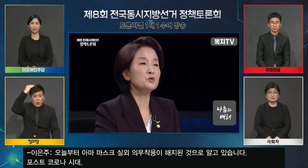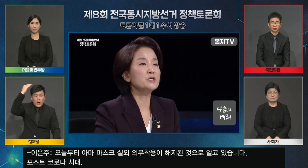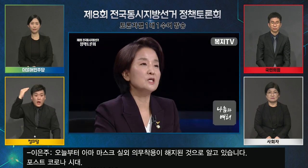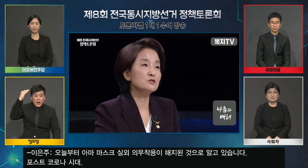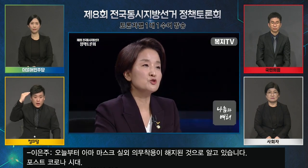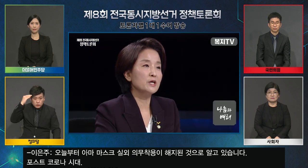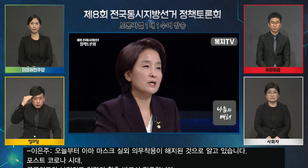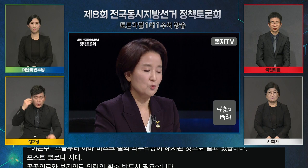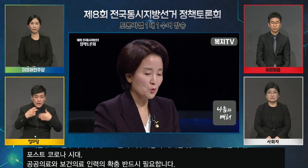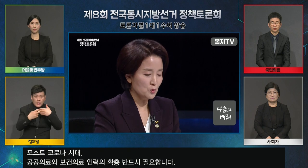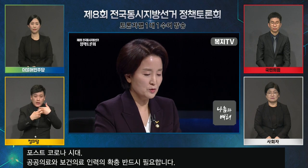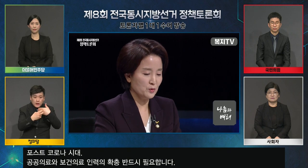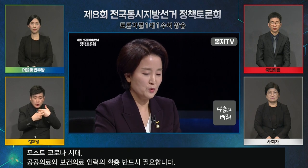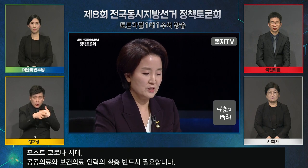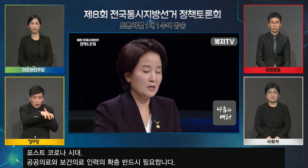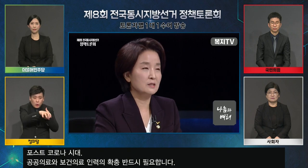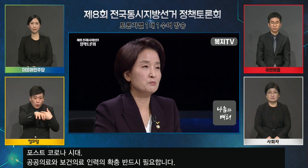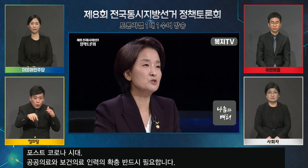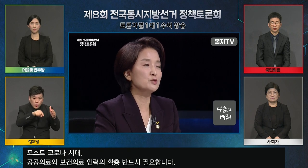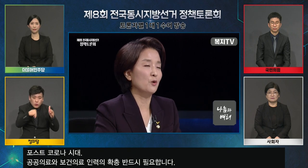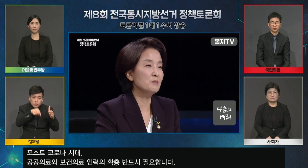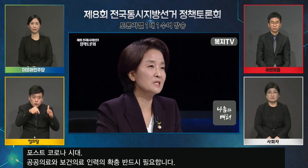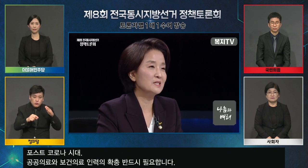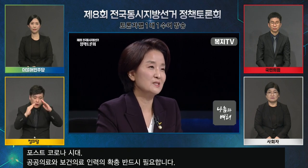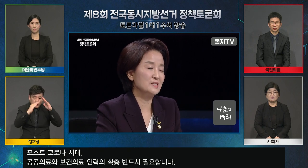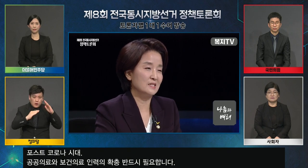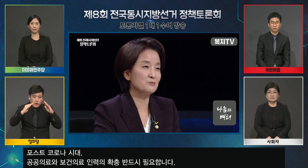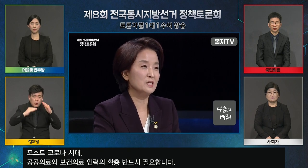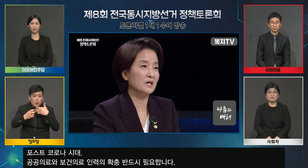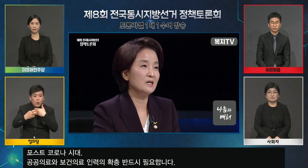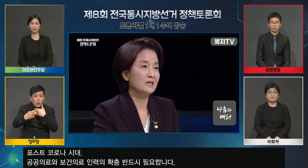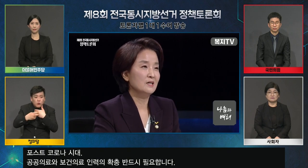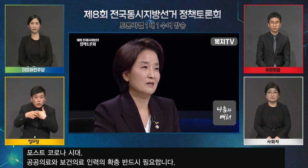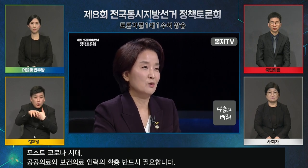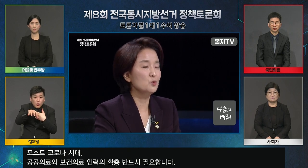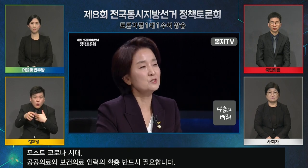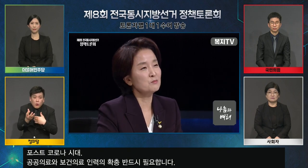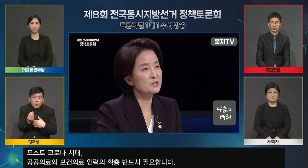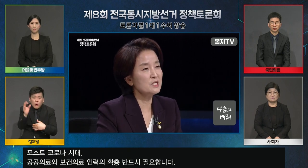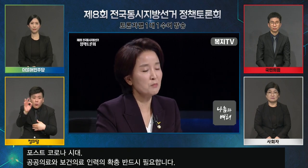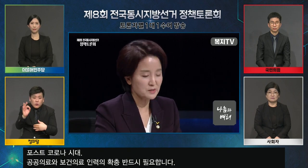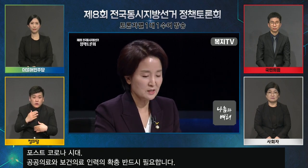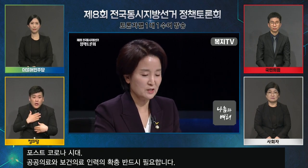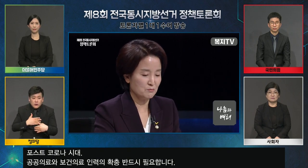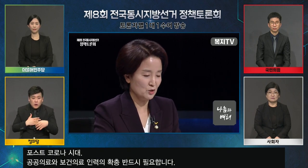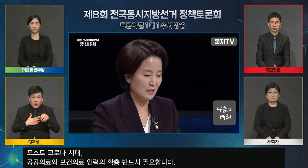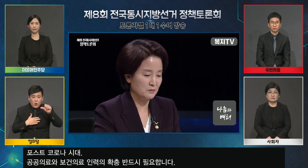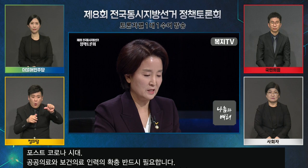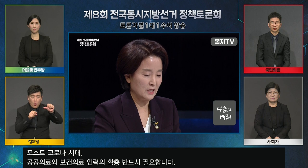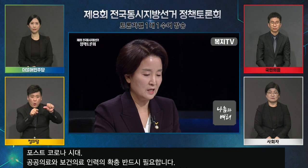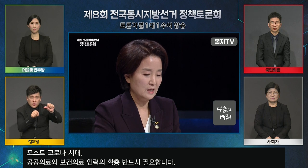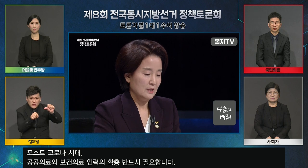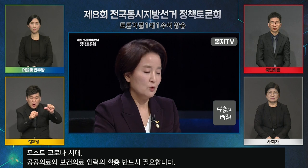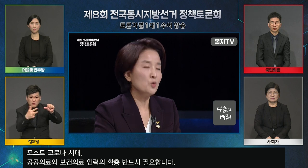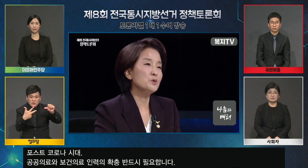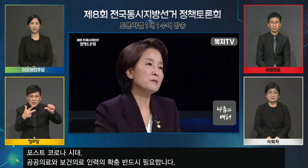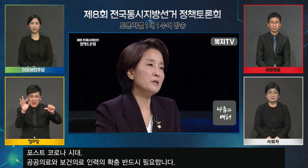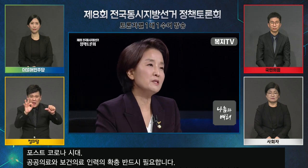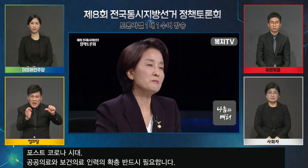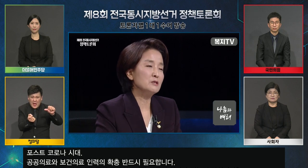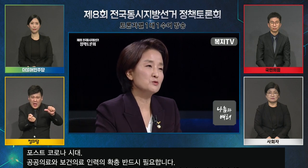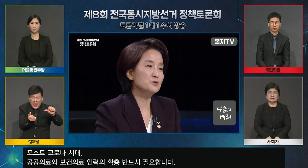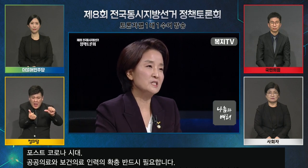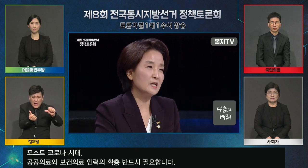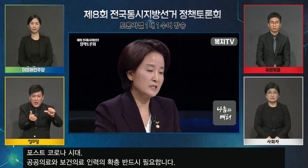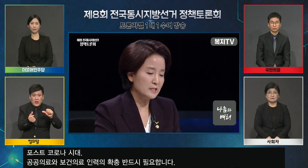의료기관 중에 공공의료기관 비중이 얼마나 되는지 아십니까? 5.7%에 불과합니다. 코로나